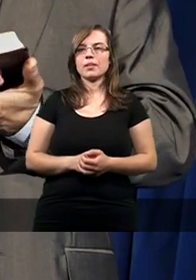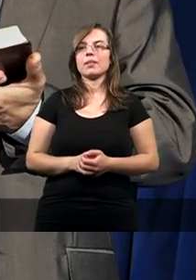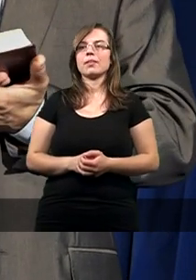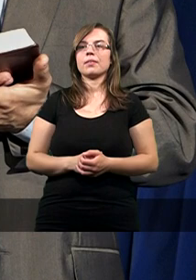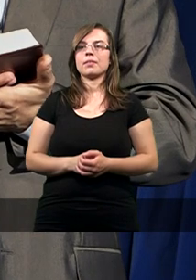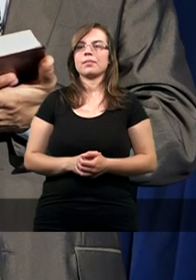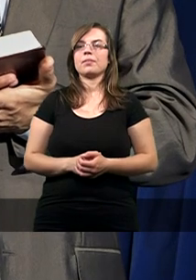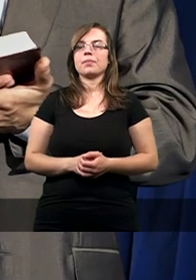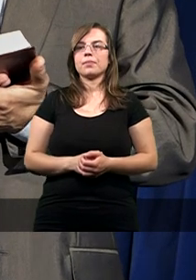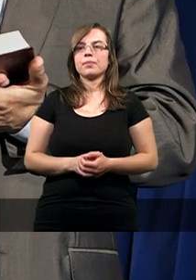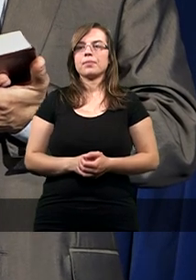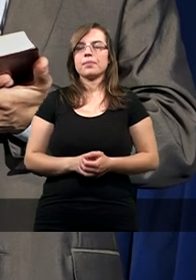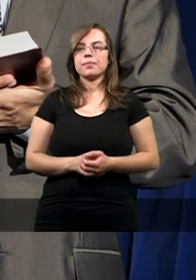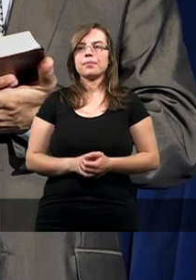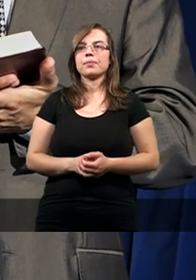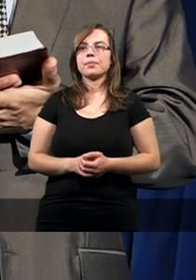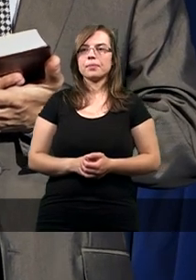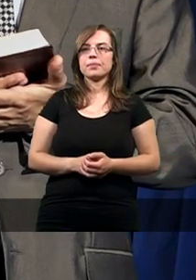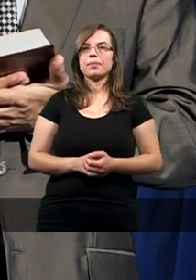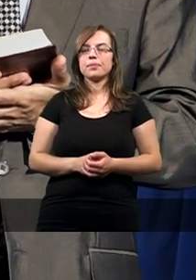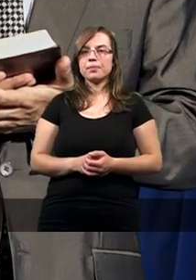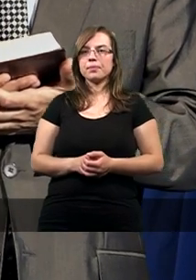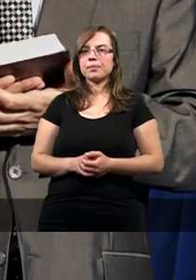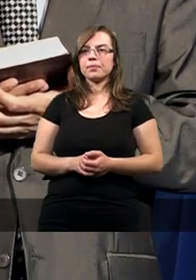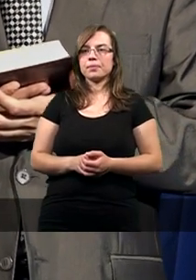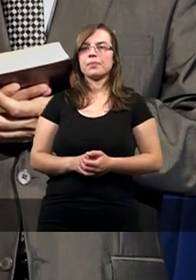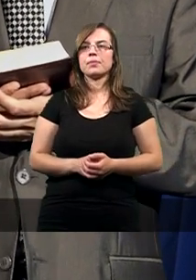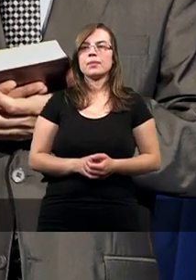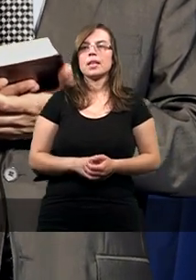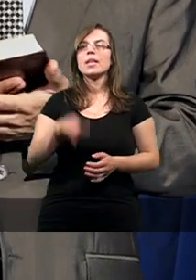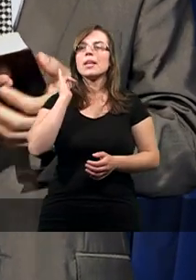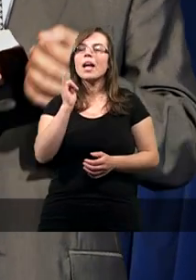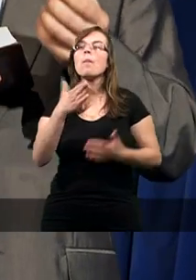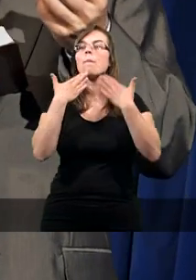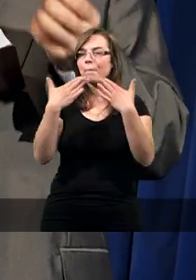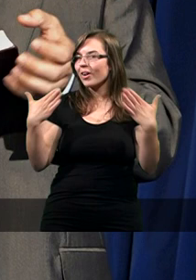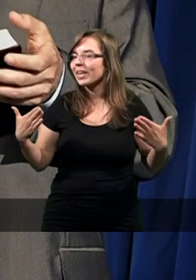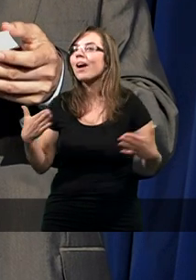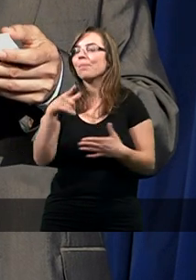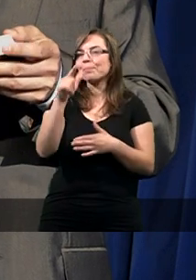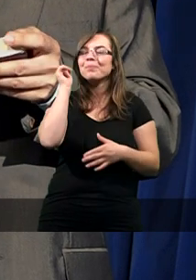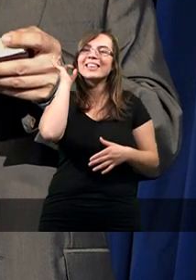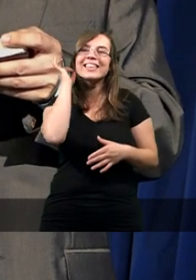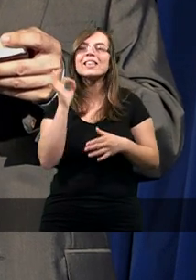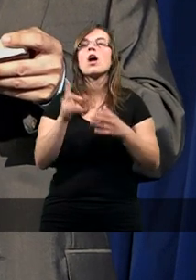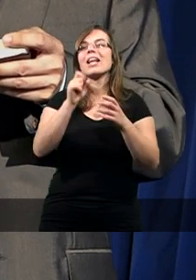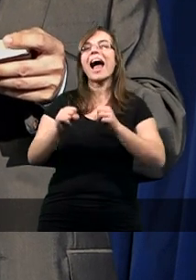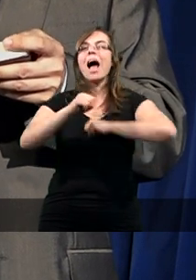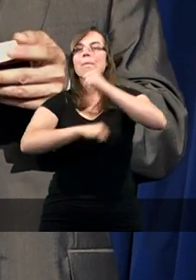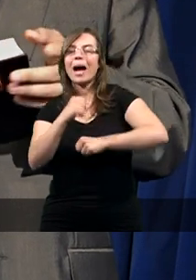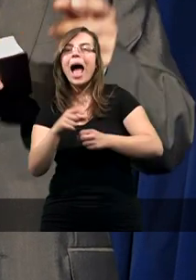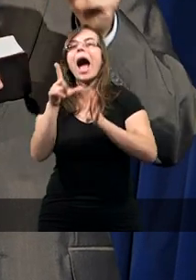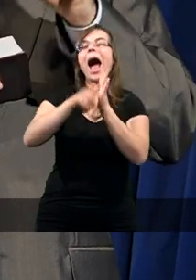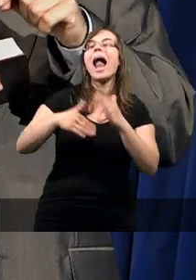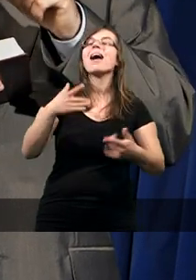what Mary has chosen to be at my feet learning of me is what is really important. I podziękował za tę pracę, którą